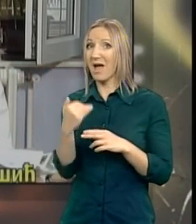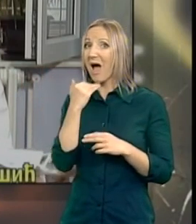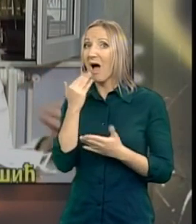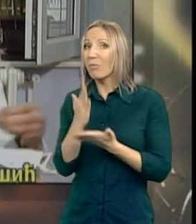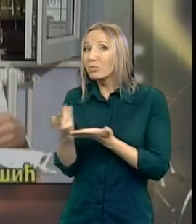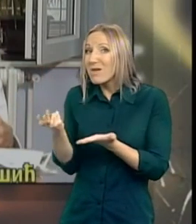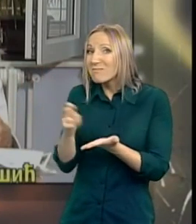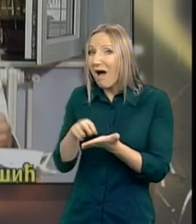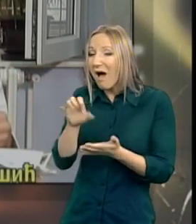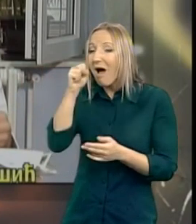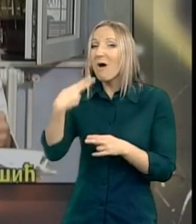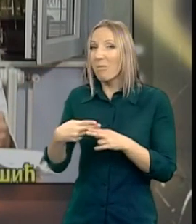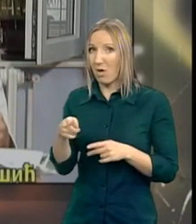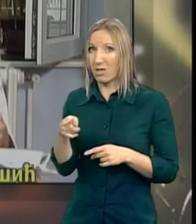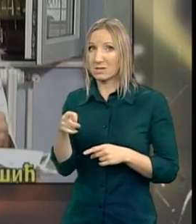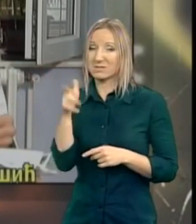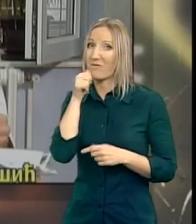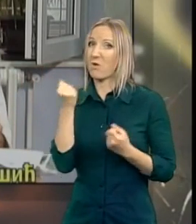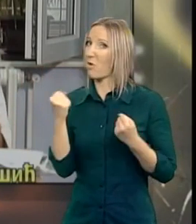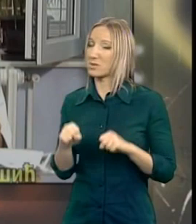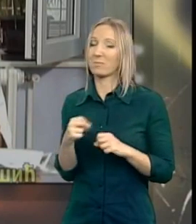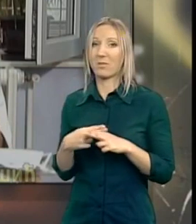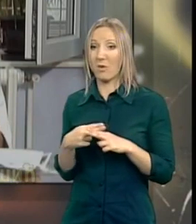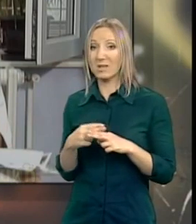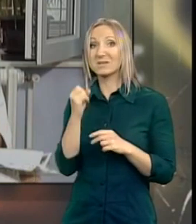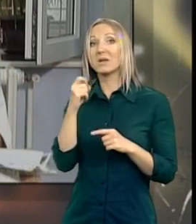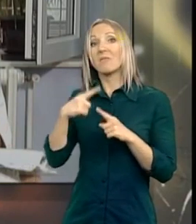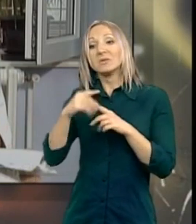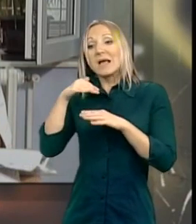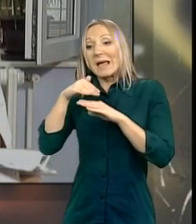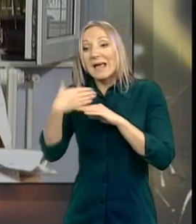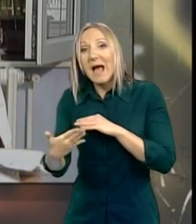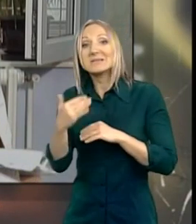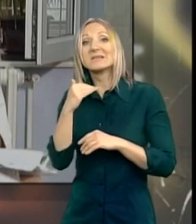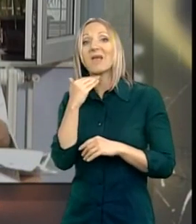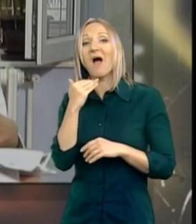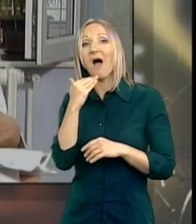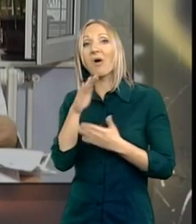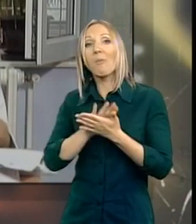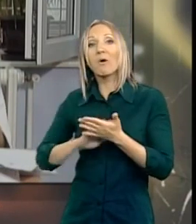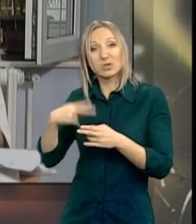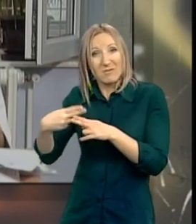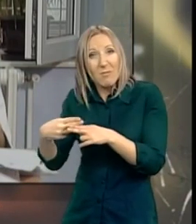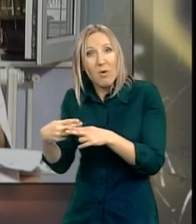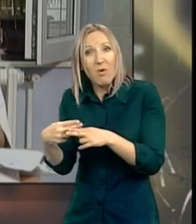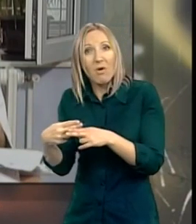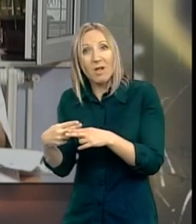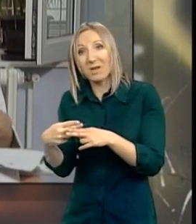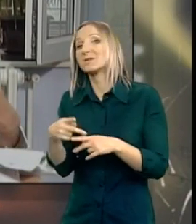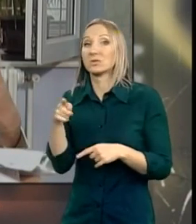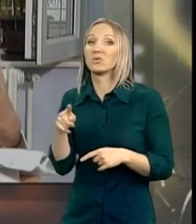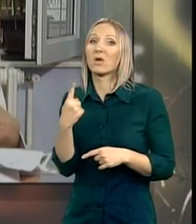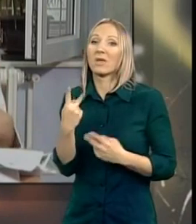rano. I kasnije ako krene takođe, slabost je veoma, kako bih rekla,